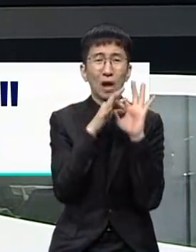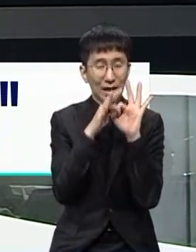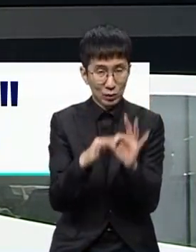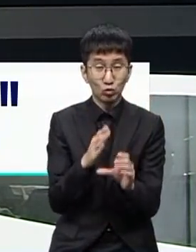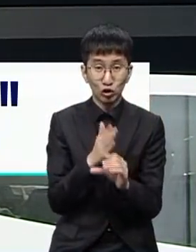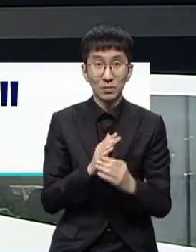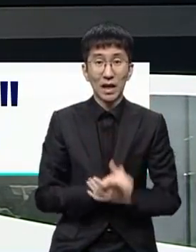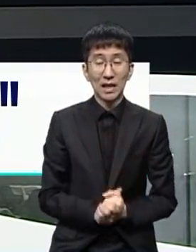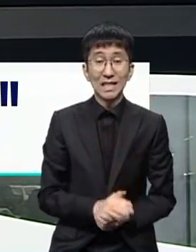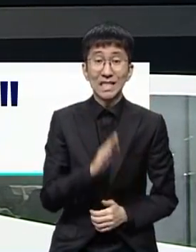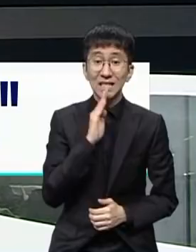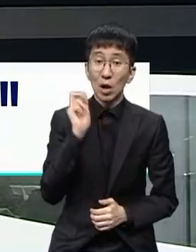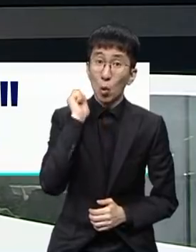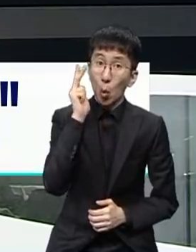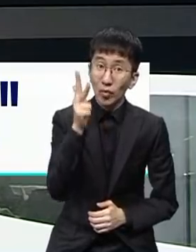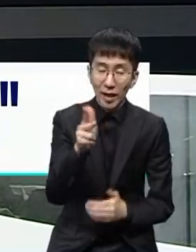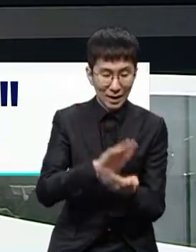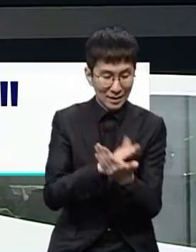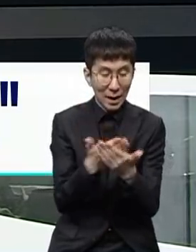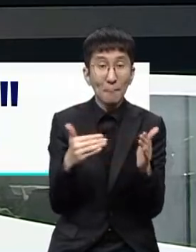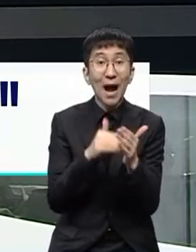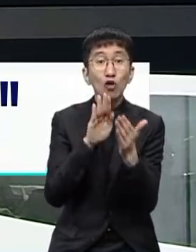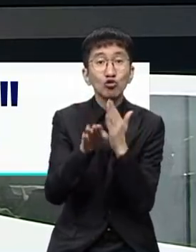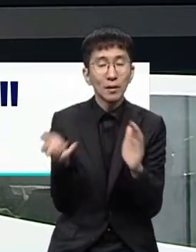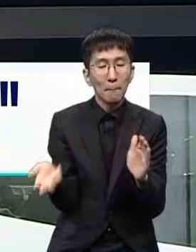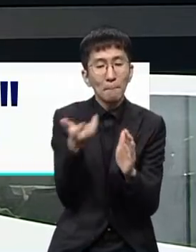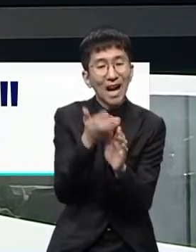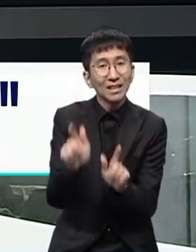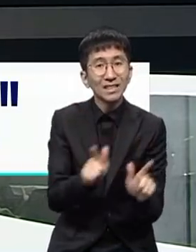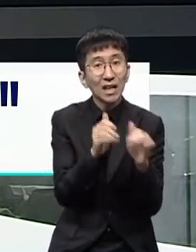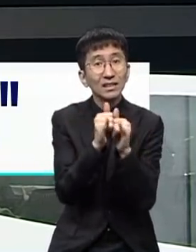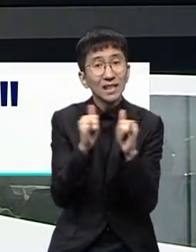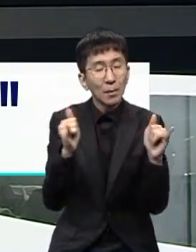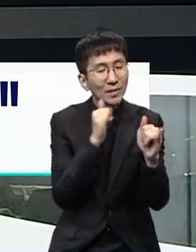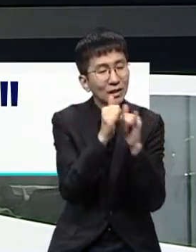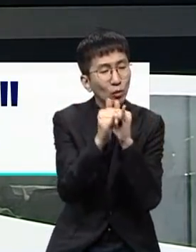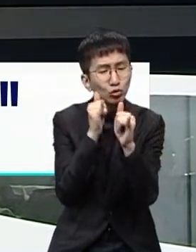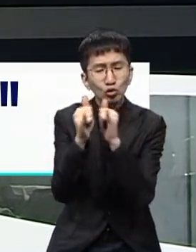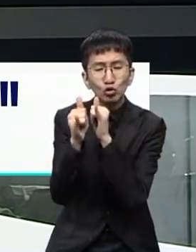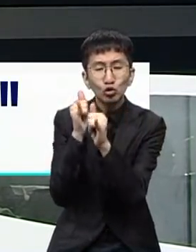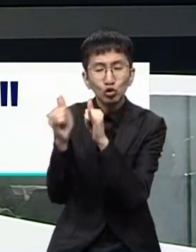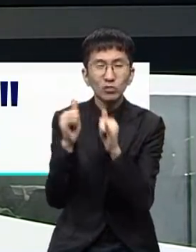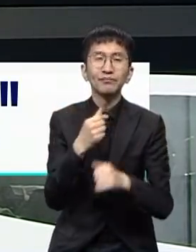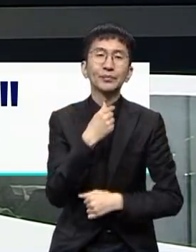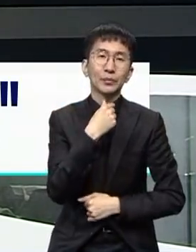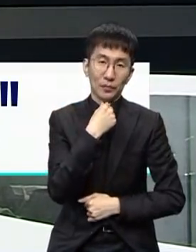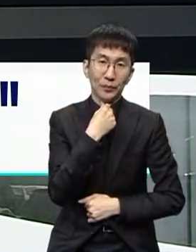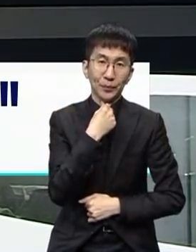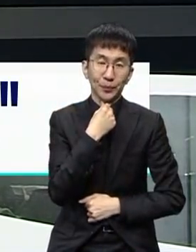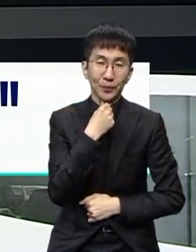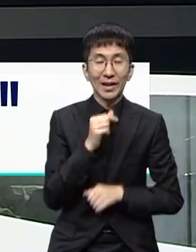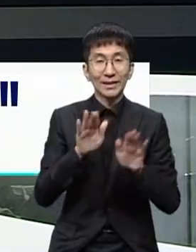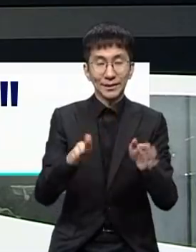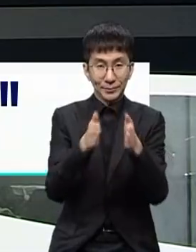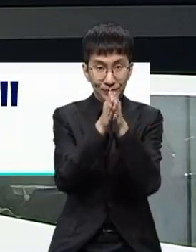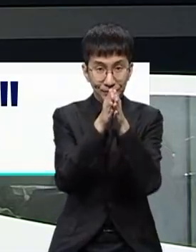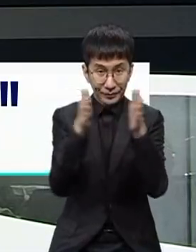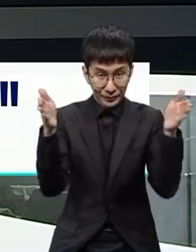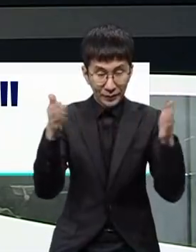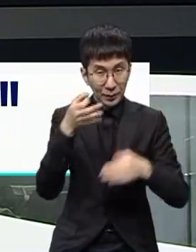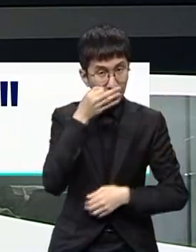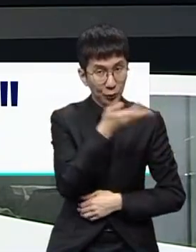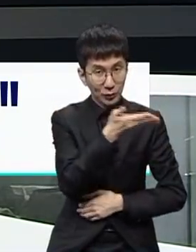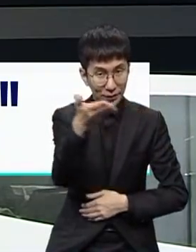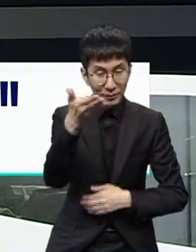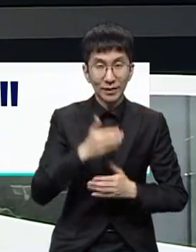있었습니다. 실제 호텔을 임대주택으로 바꾼 곳에서 살고 있는 사람들은 그러면 집을 어떻게 생각하는지 박찬근